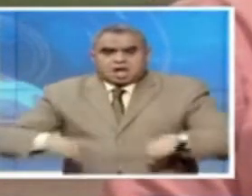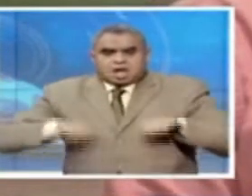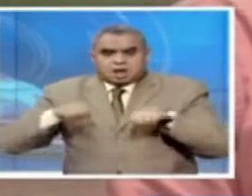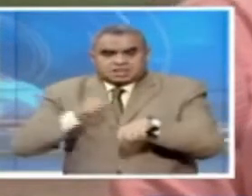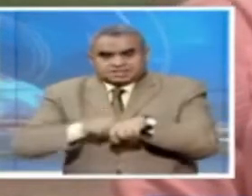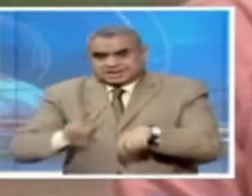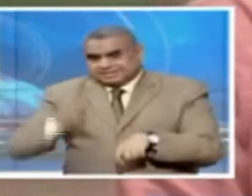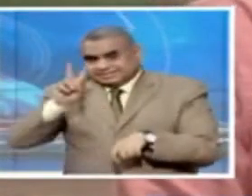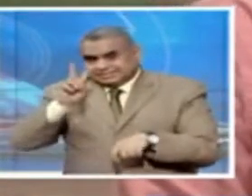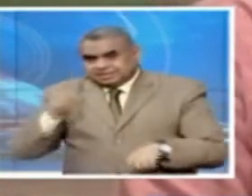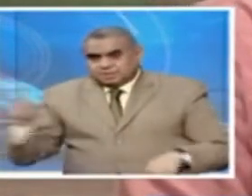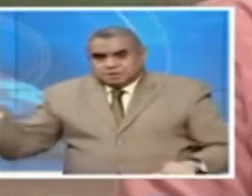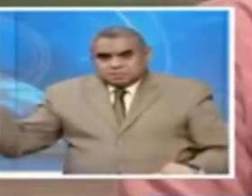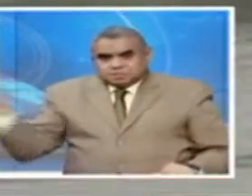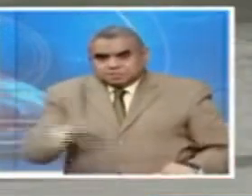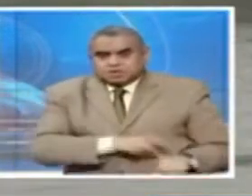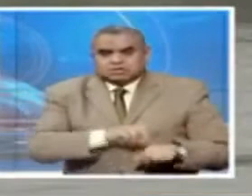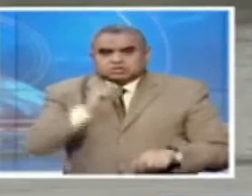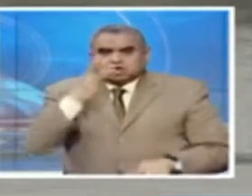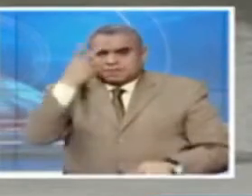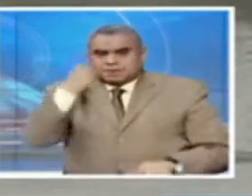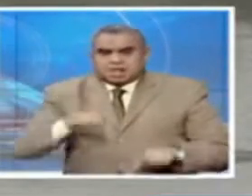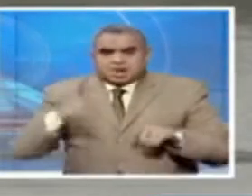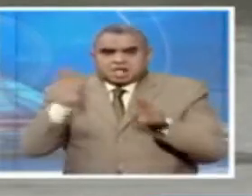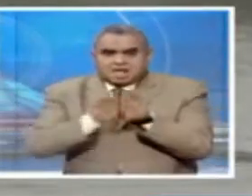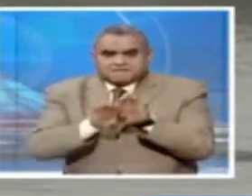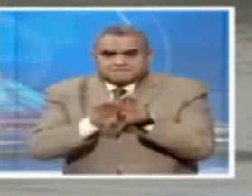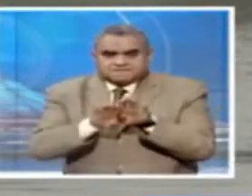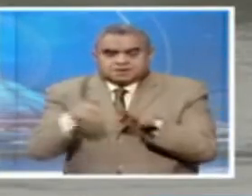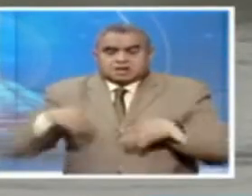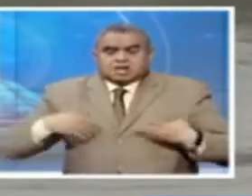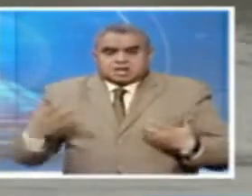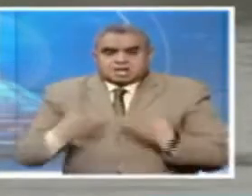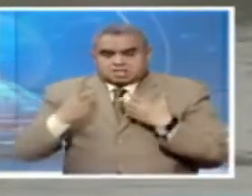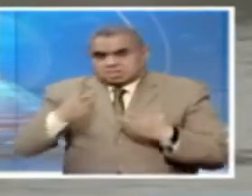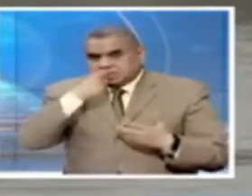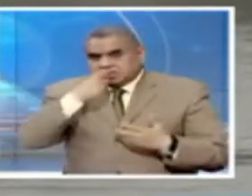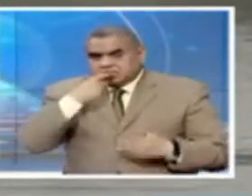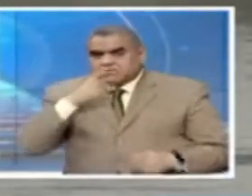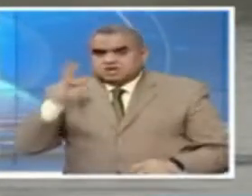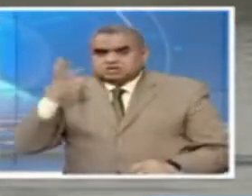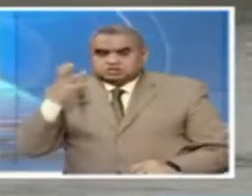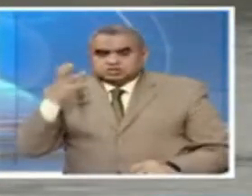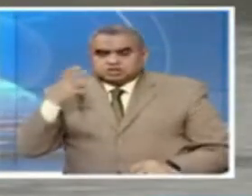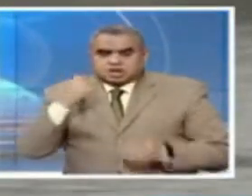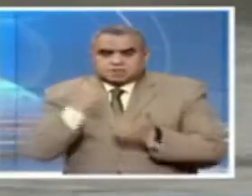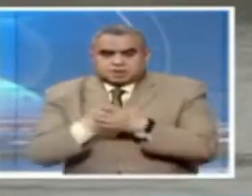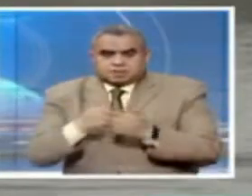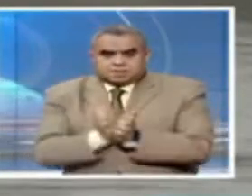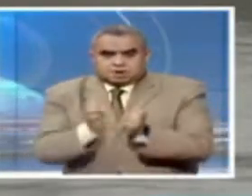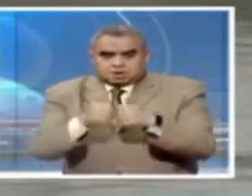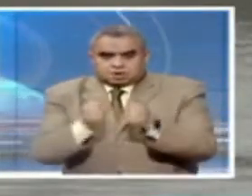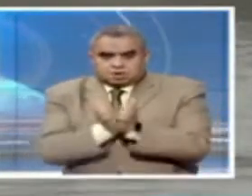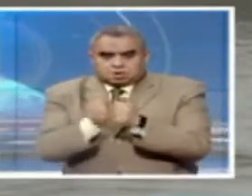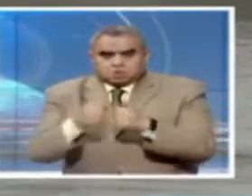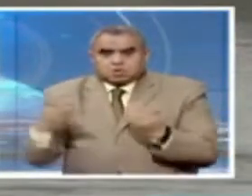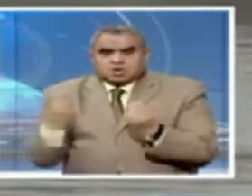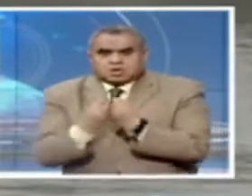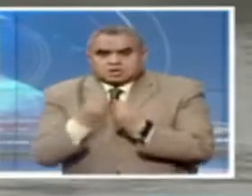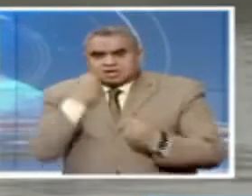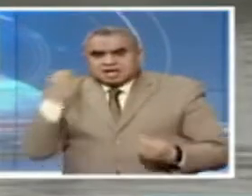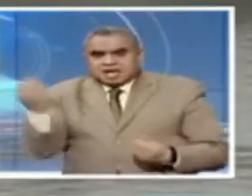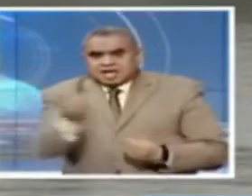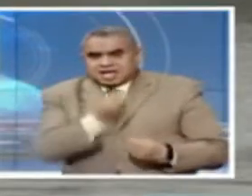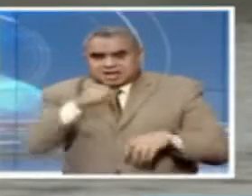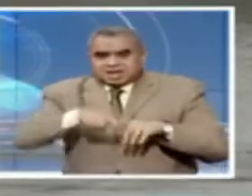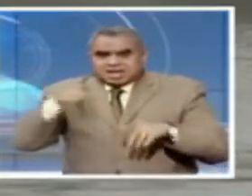حتى 12 مساء. وفي أيام عيد الفطر حرص الشباب والعائلات على تنظيم الرحلات النيلية